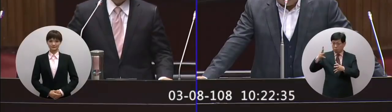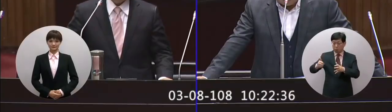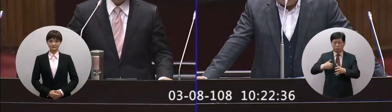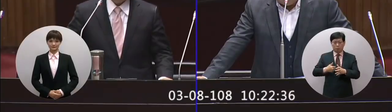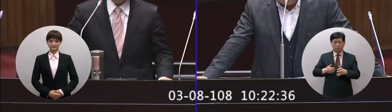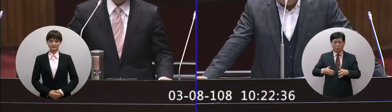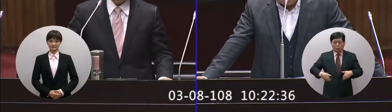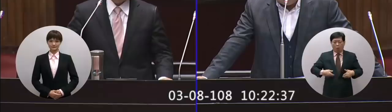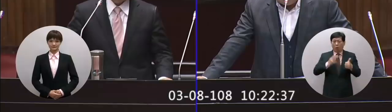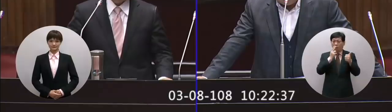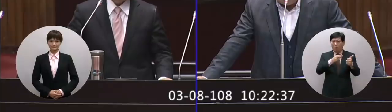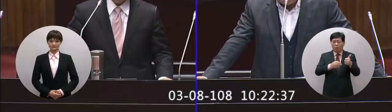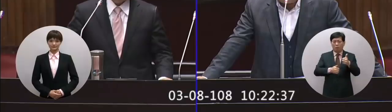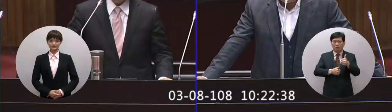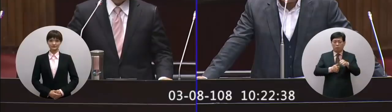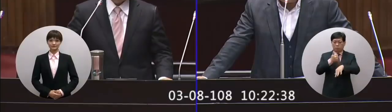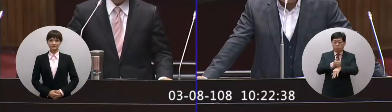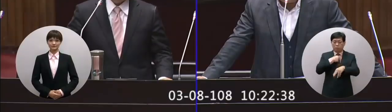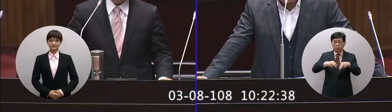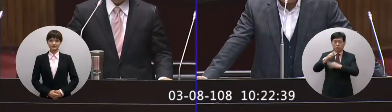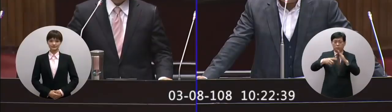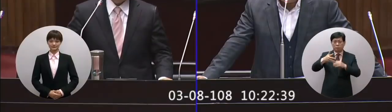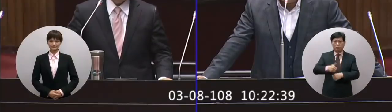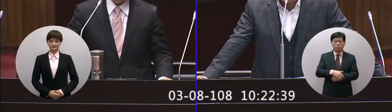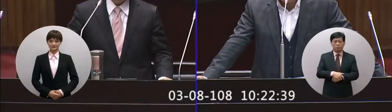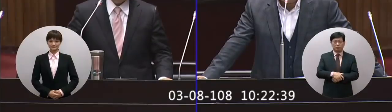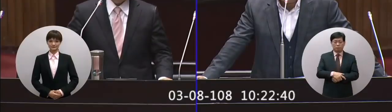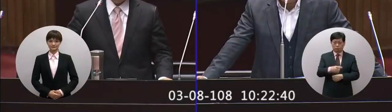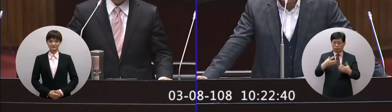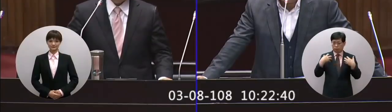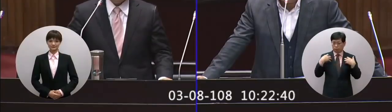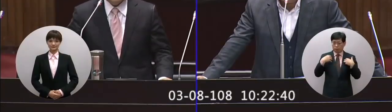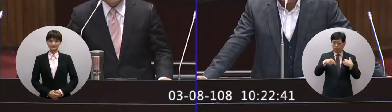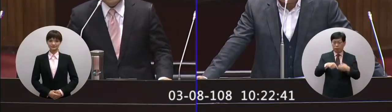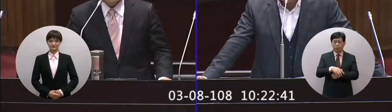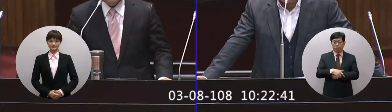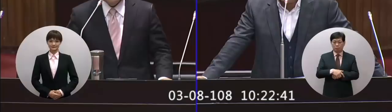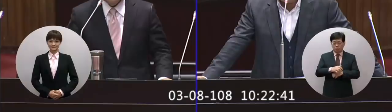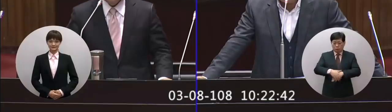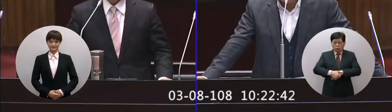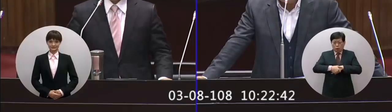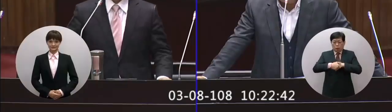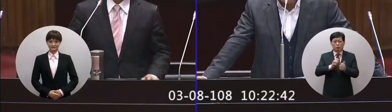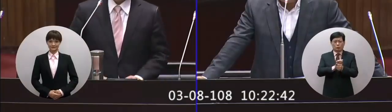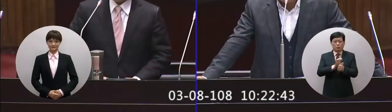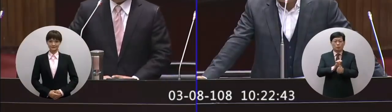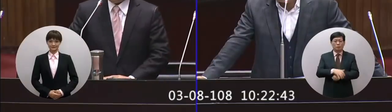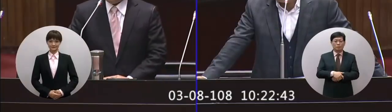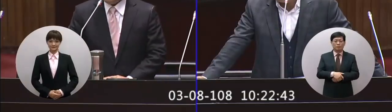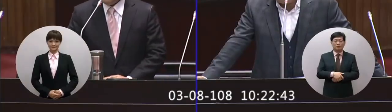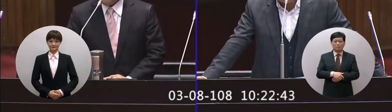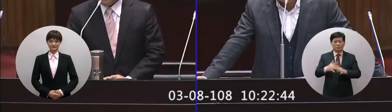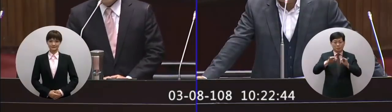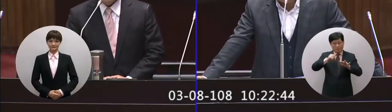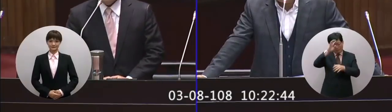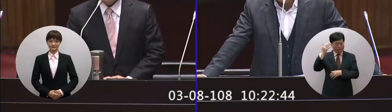受命来这个任命为行政院长，哦，担任这个救火员的角色哈，也是在